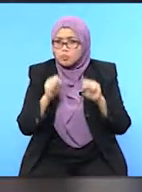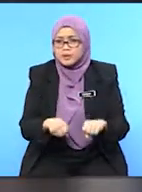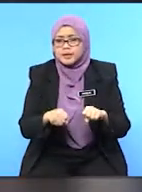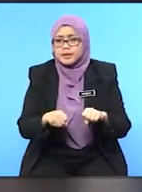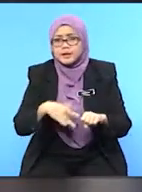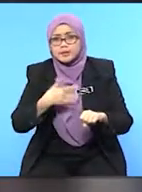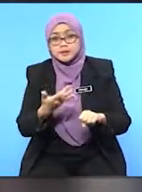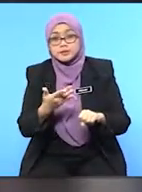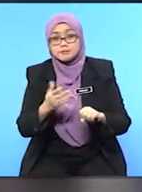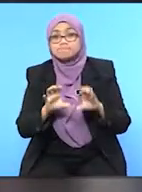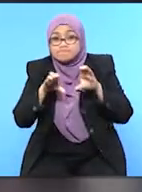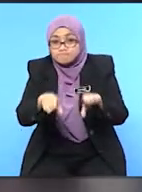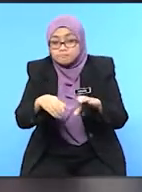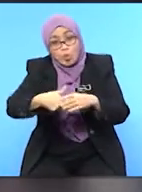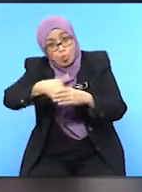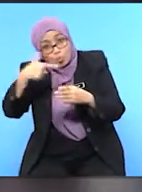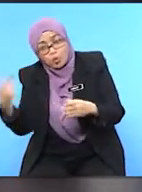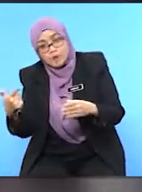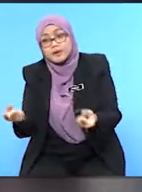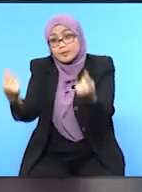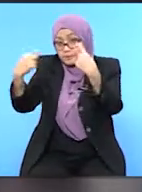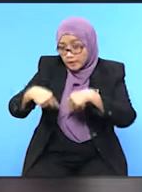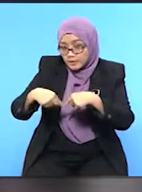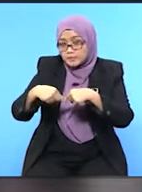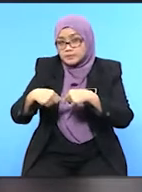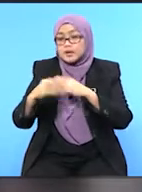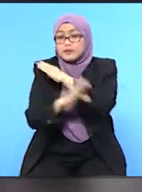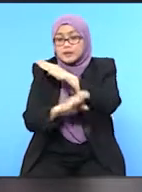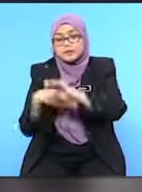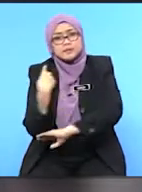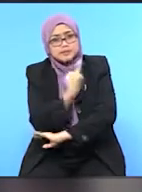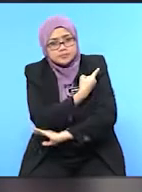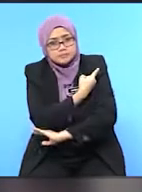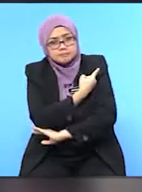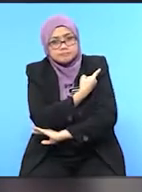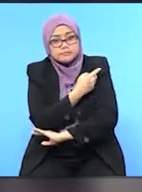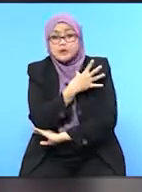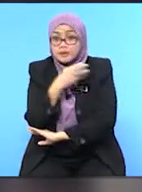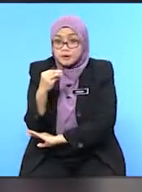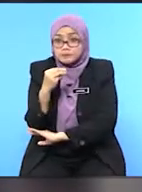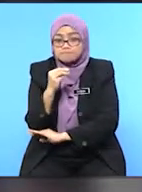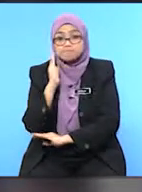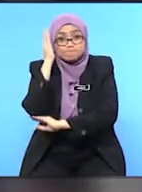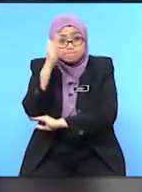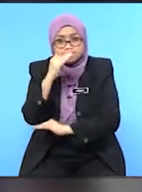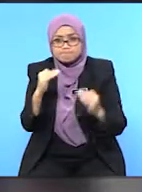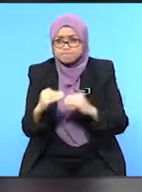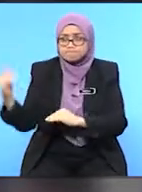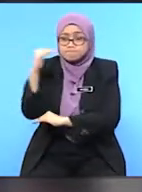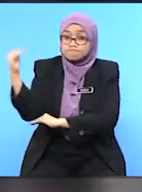keyakinan labu asing untuk Meulaboh dihindari kita kea kedatangan kau asing ini ke negara akan meningkatkan lagi peluang pekerjaan